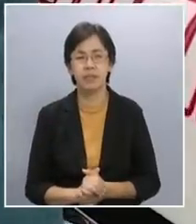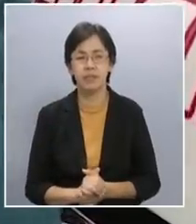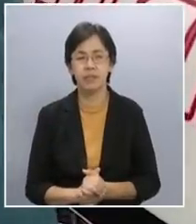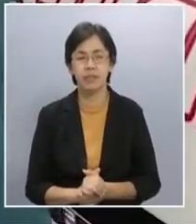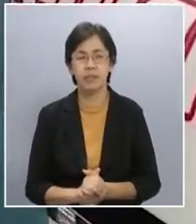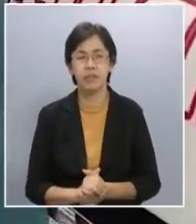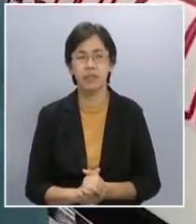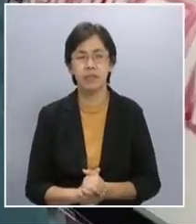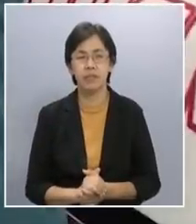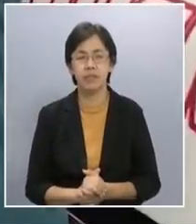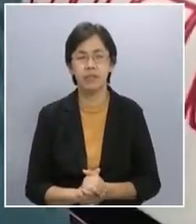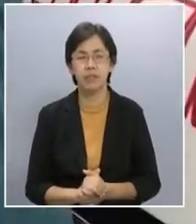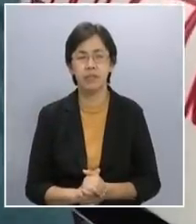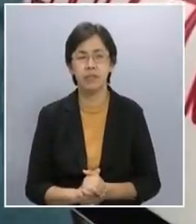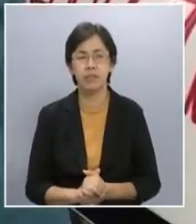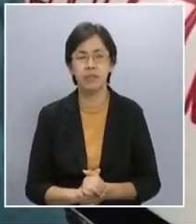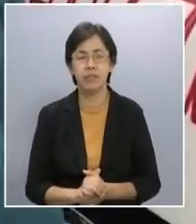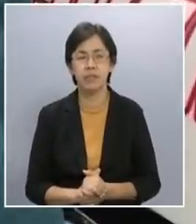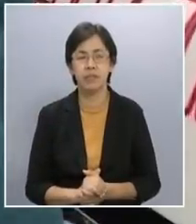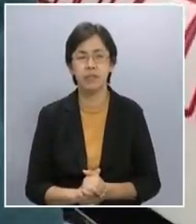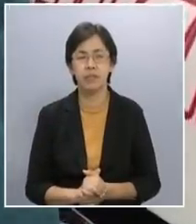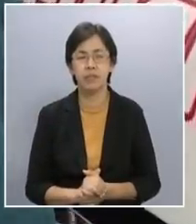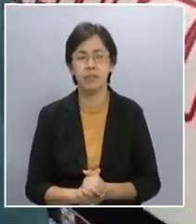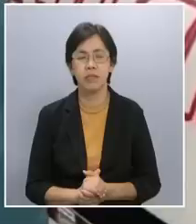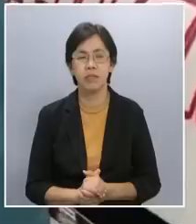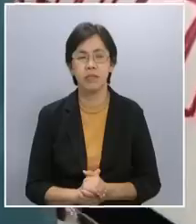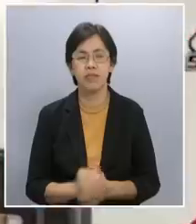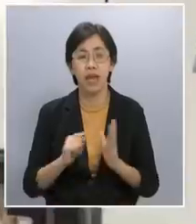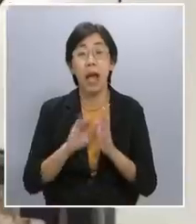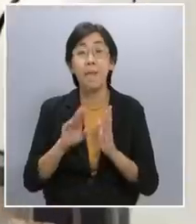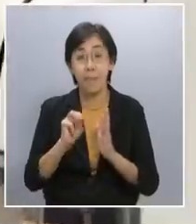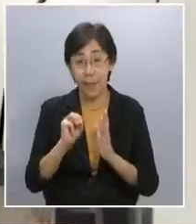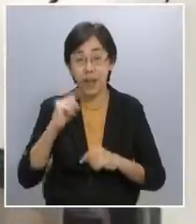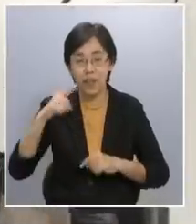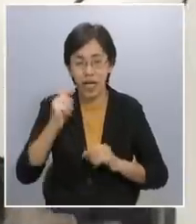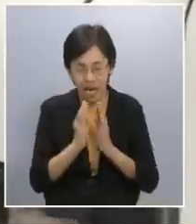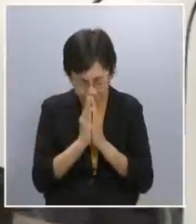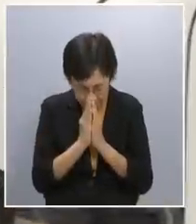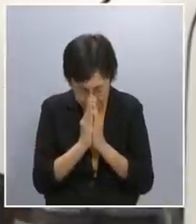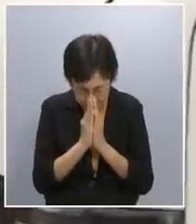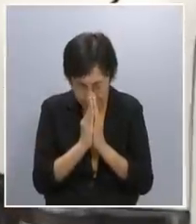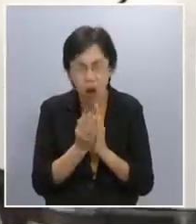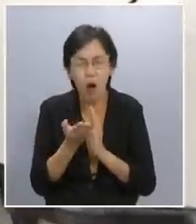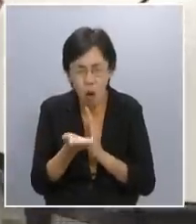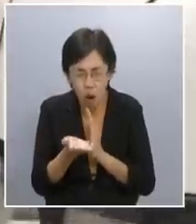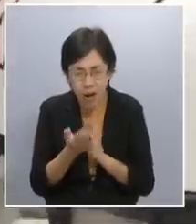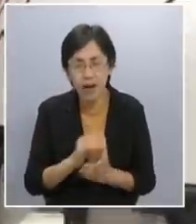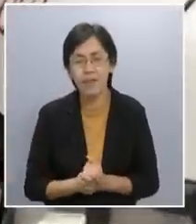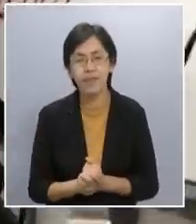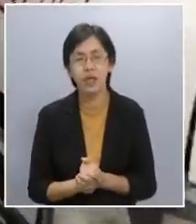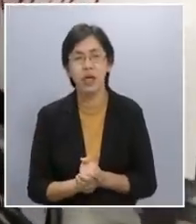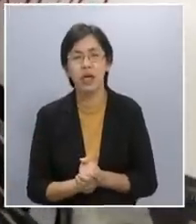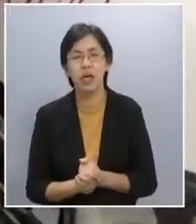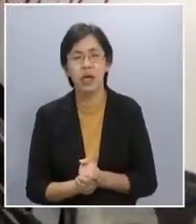นี่ฮะท่านผู้ชมครับคือบอกว่าแบมขอเถอะนะใช่ไหม ใช่ค่ะ เนี่ยครับบอกว่าพี่ปัญญ